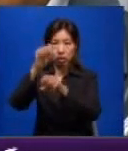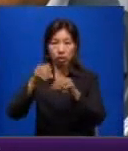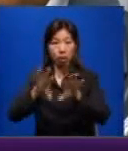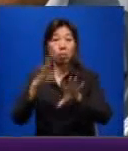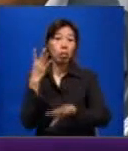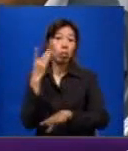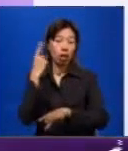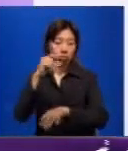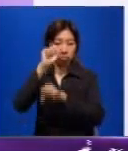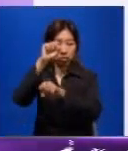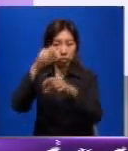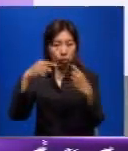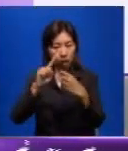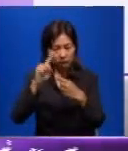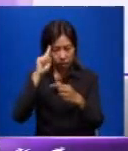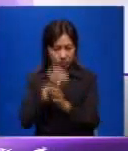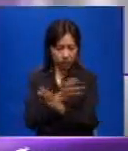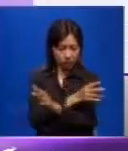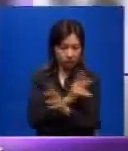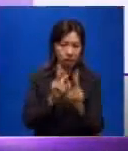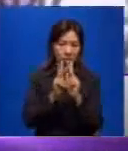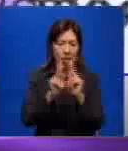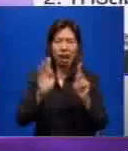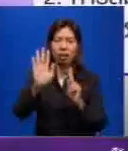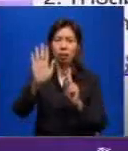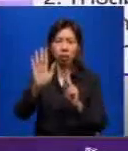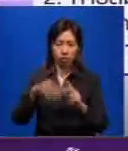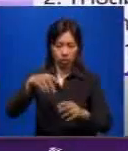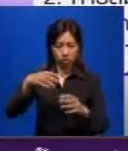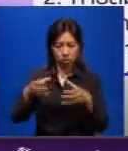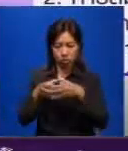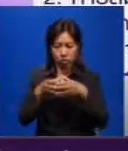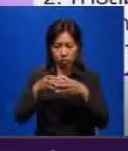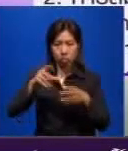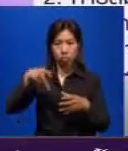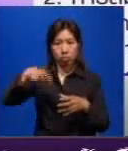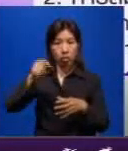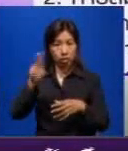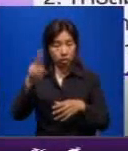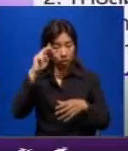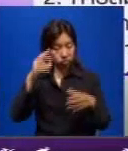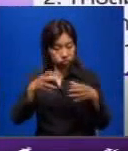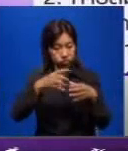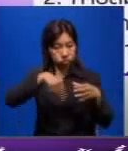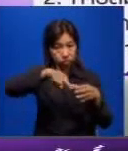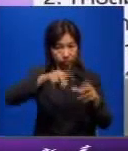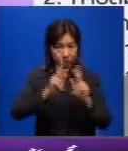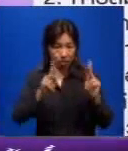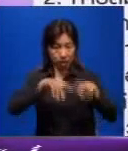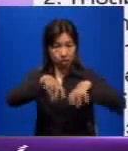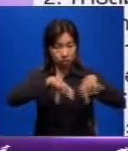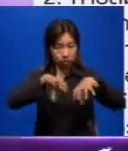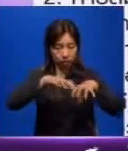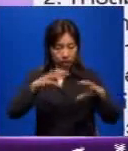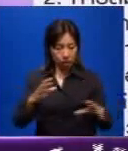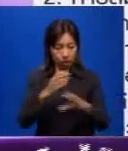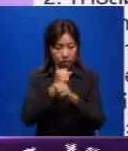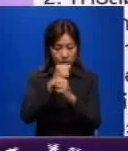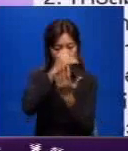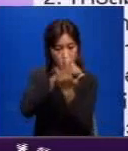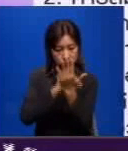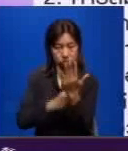ติจากการประชุมกรรมการกิจการพรรคเพื่อไทยโดยมีนายสมชายวงศ์สวัสดิ์อดีตนายกรัฐมนตรีเป็นประธานค่ะเพื่อวิเค